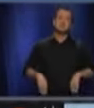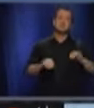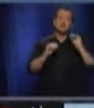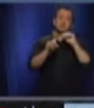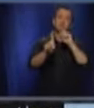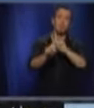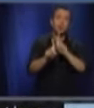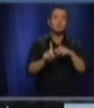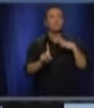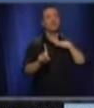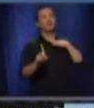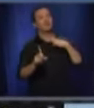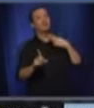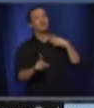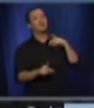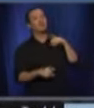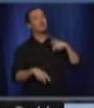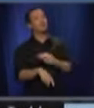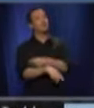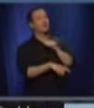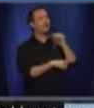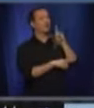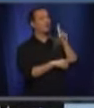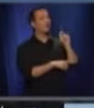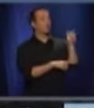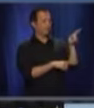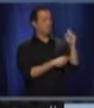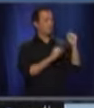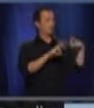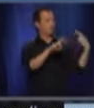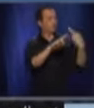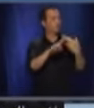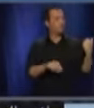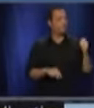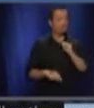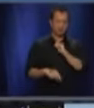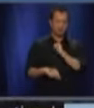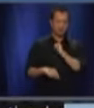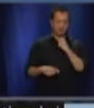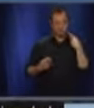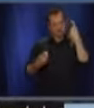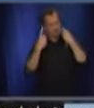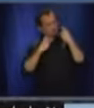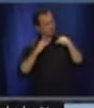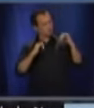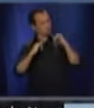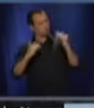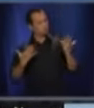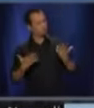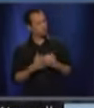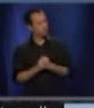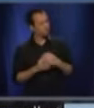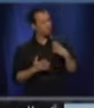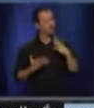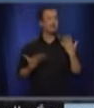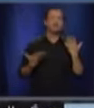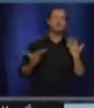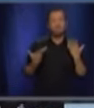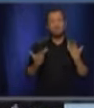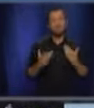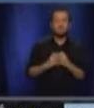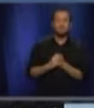de compléter. Mais est bonne la question, parce que moi aussi, je l'ai posée souvent pour être sûr que je comprenais. Mais je voudrais insister sur le site Web. Là. Je ne sais pas si